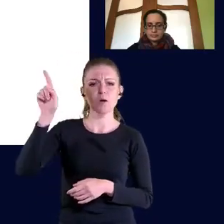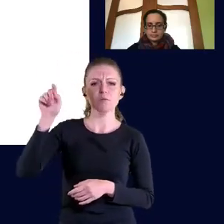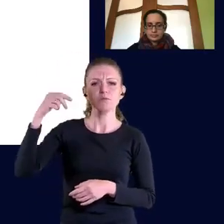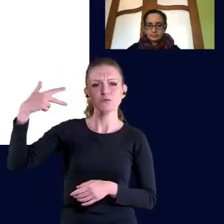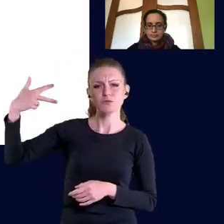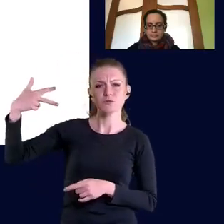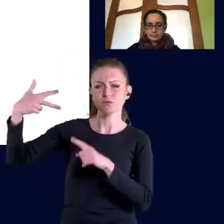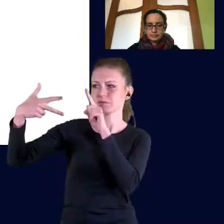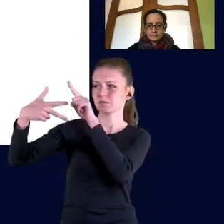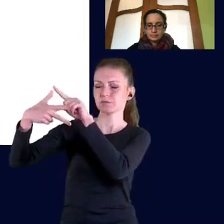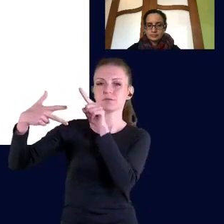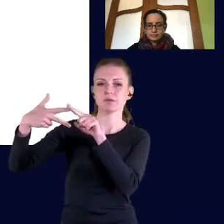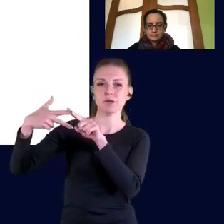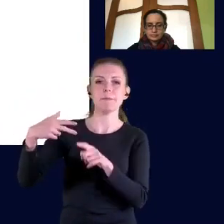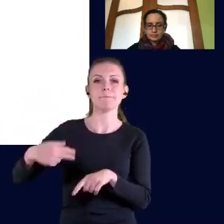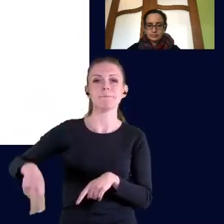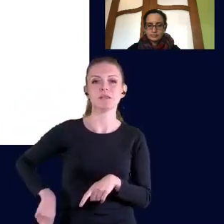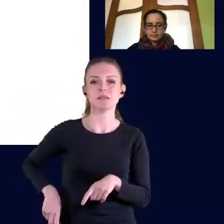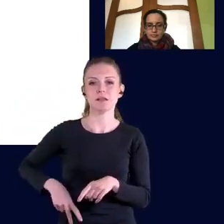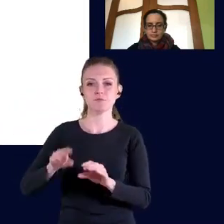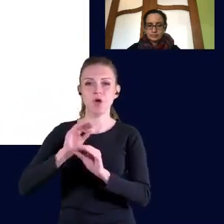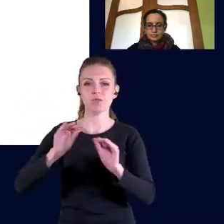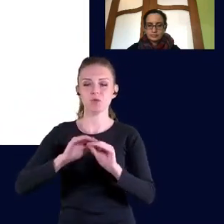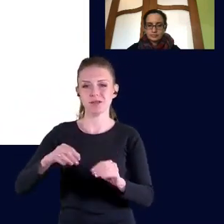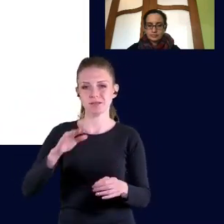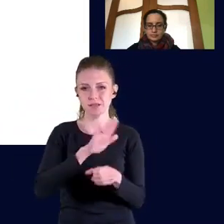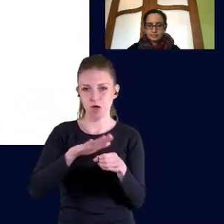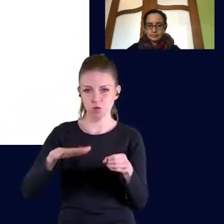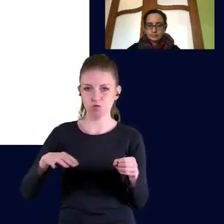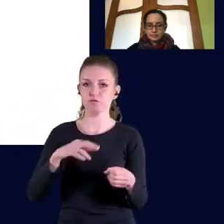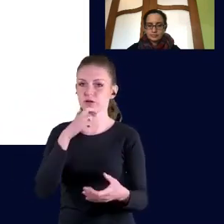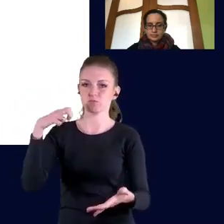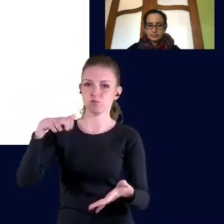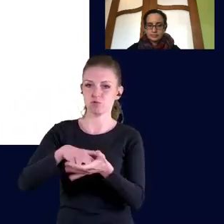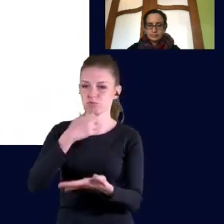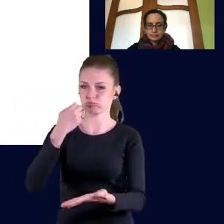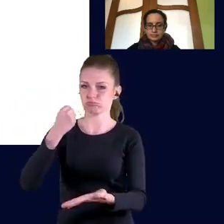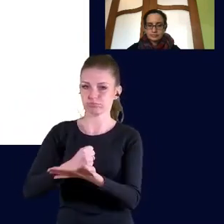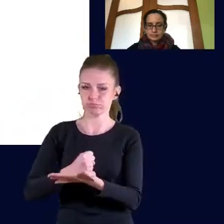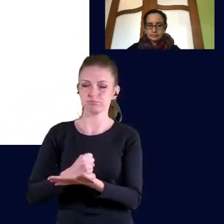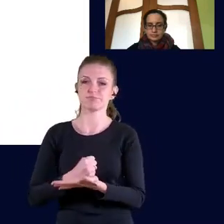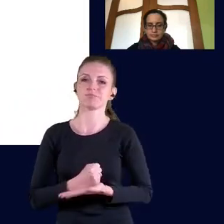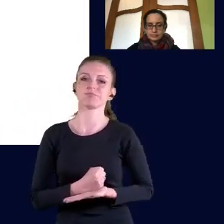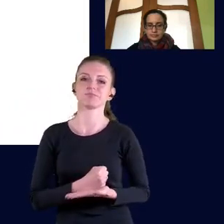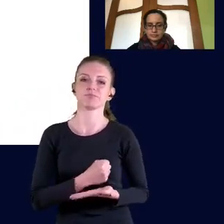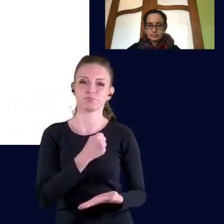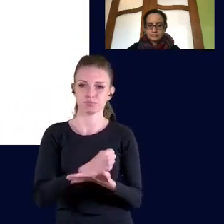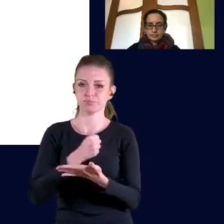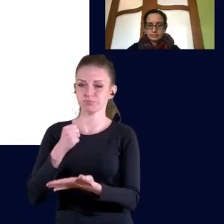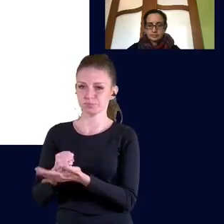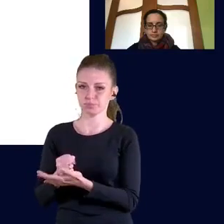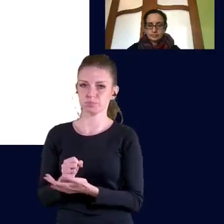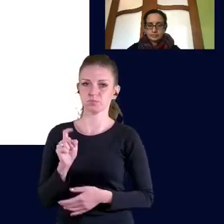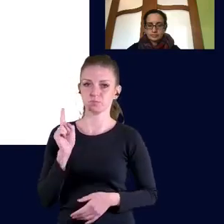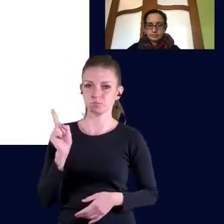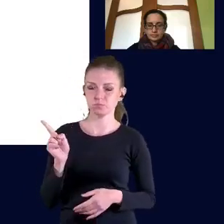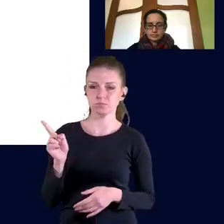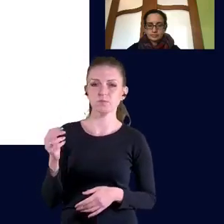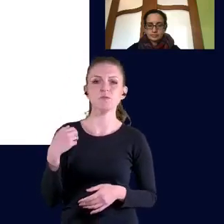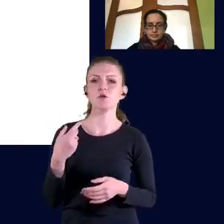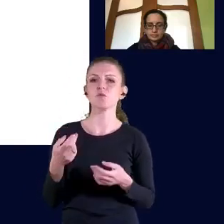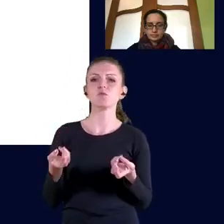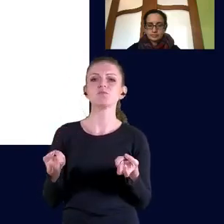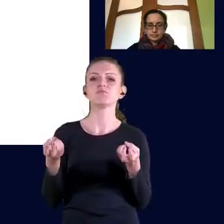są zatwierdzone przez Ministerstwo Edukacji Narodowej i zostały stworzone podczas